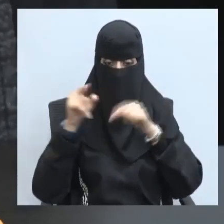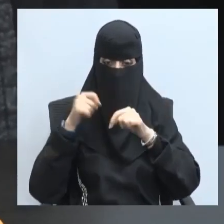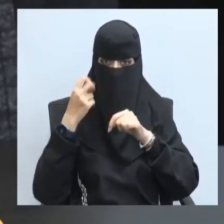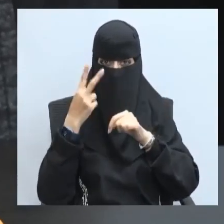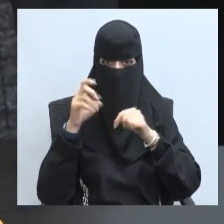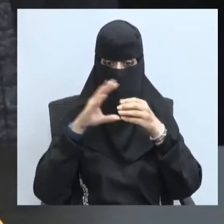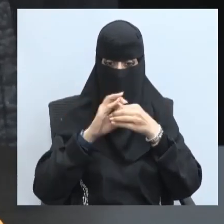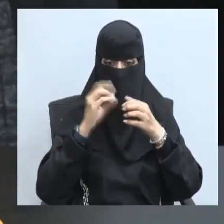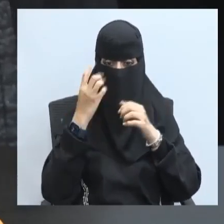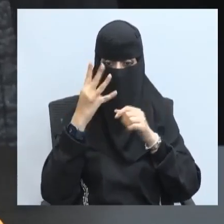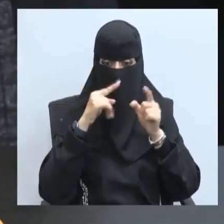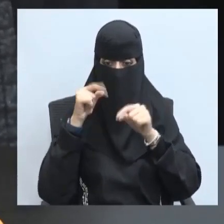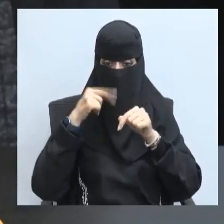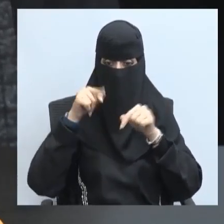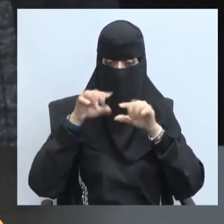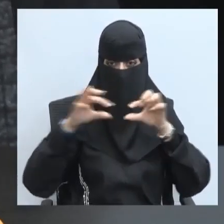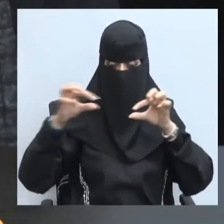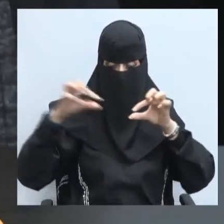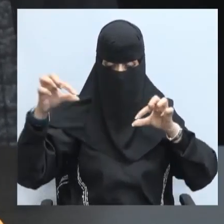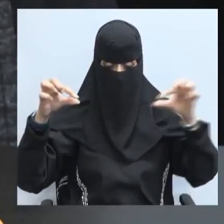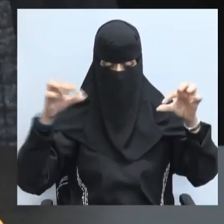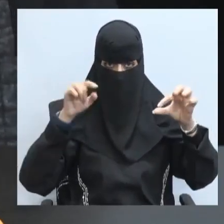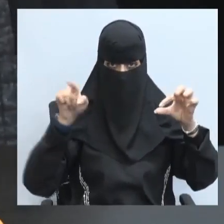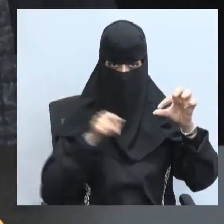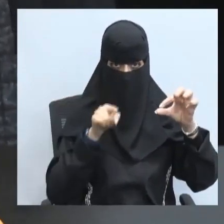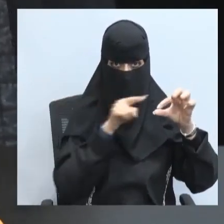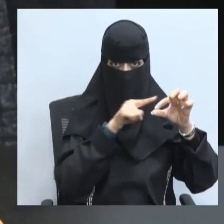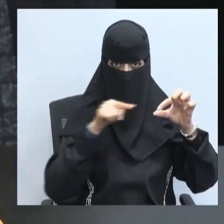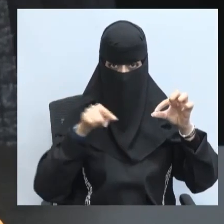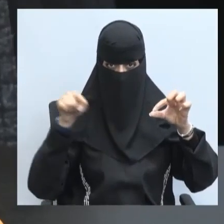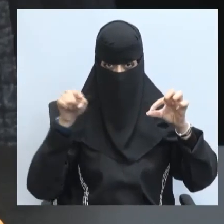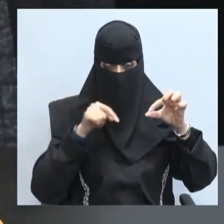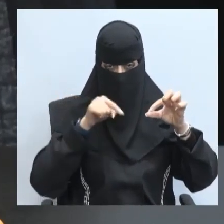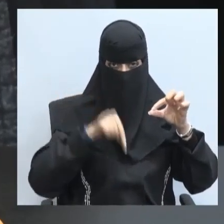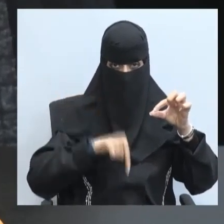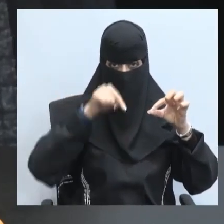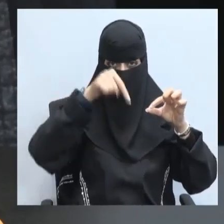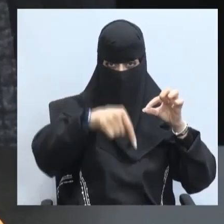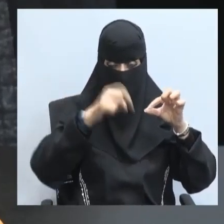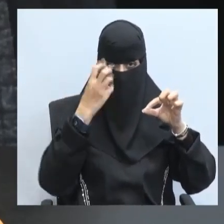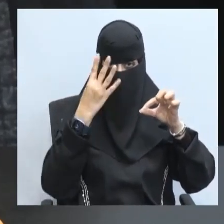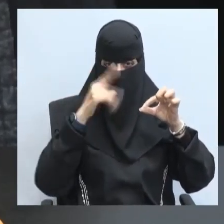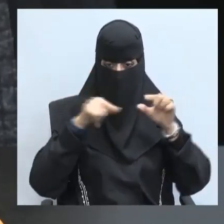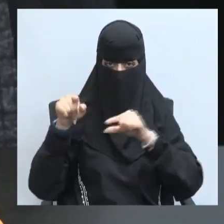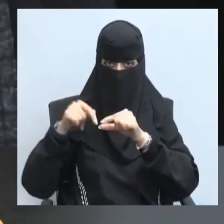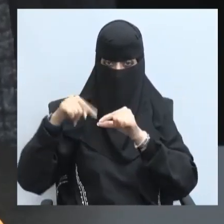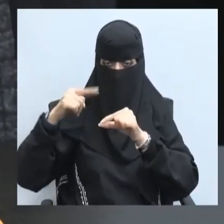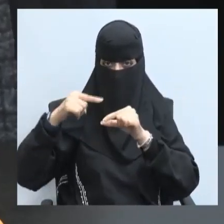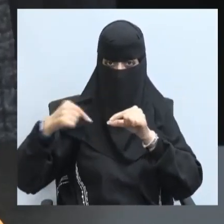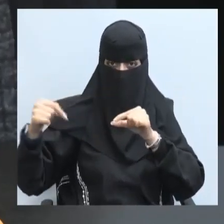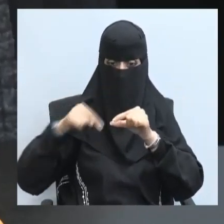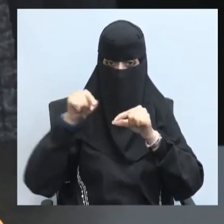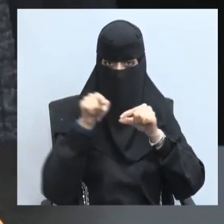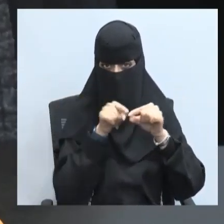عليها اربعه روابط حيث مرتبطه من الجهتين بالكربون ومن الاعلى والاسفل بالهيدروجين الكربونه الثالثه